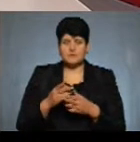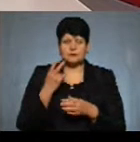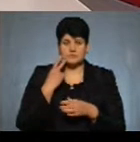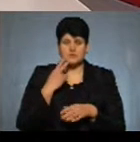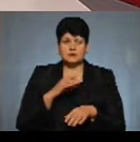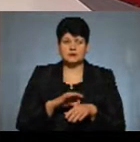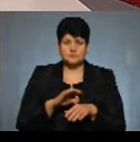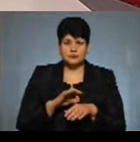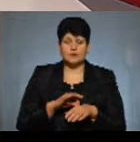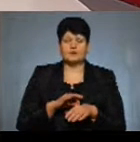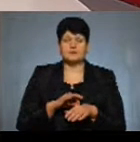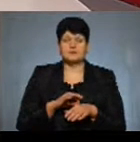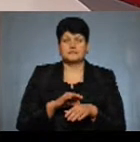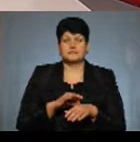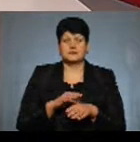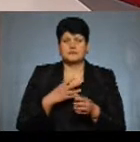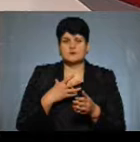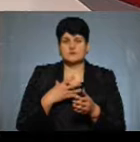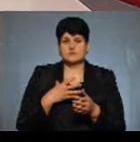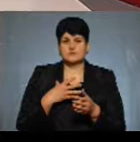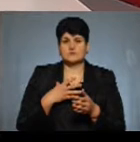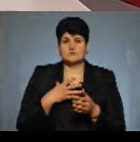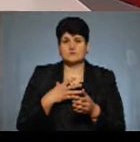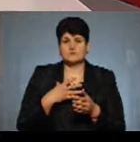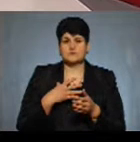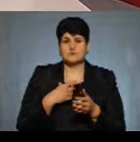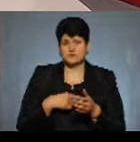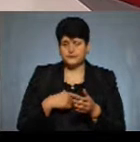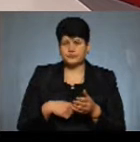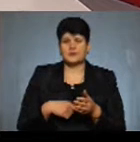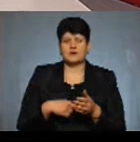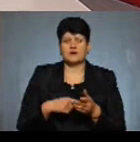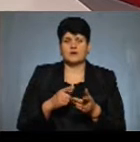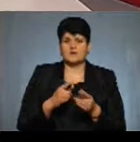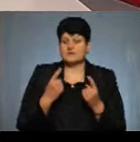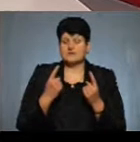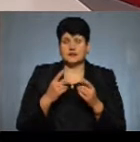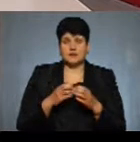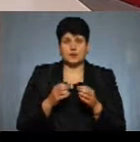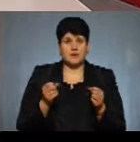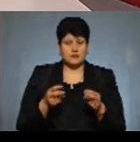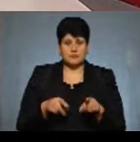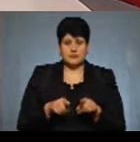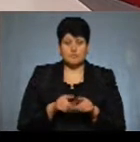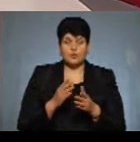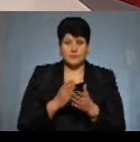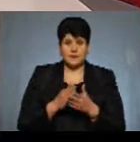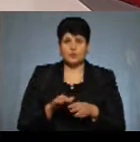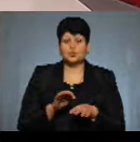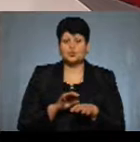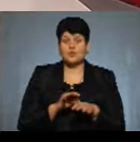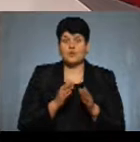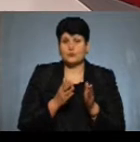хронічні захворювання в своєму анамнезі, вони є великою групою ризика, тому що, відповідно, маючи якусь